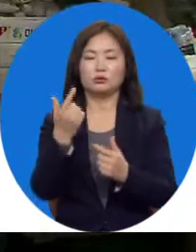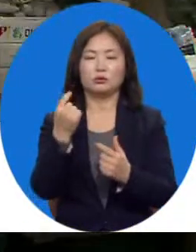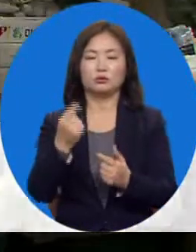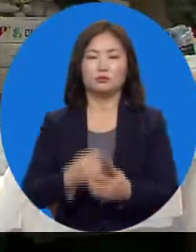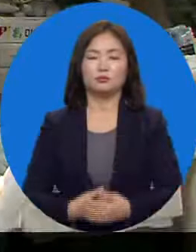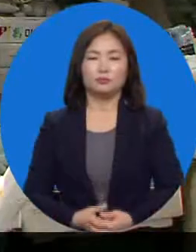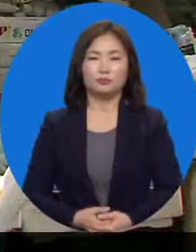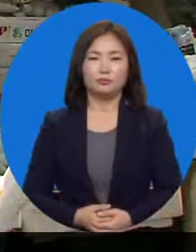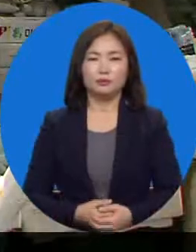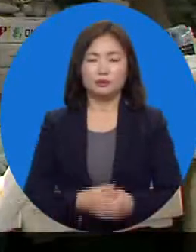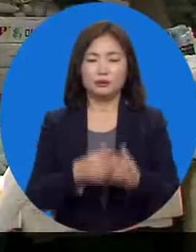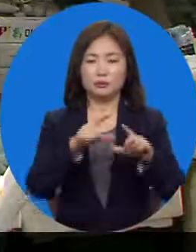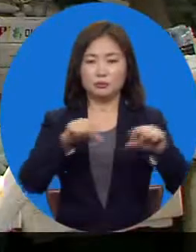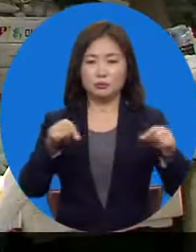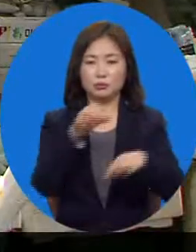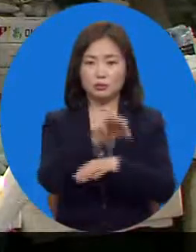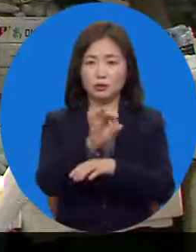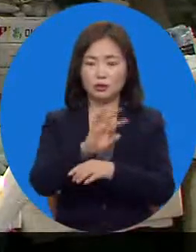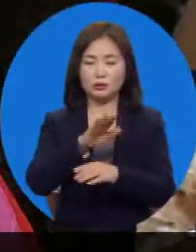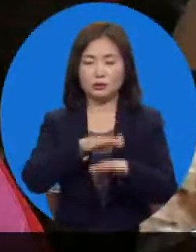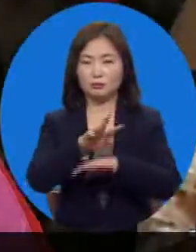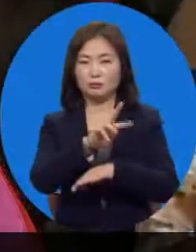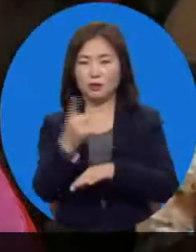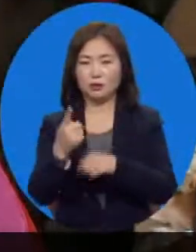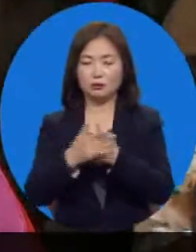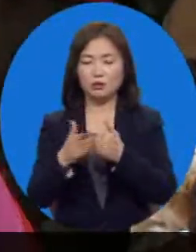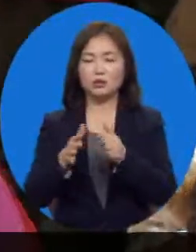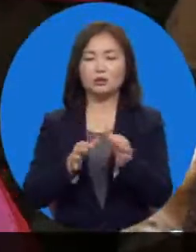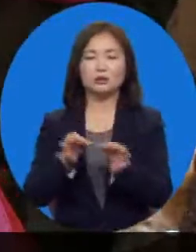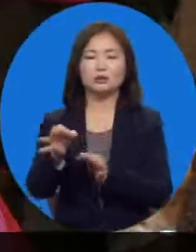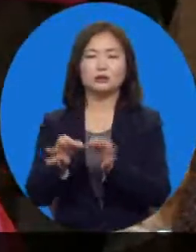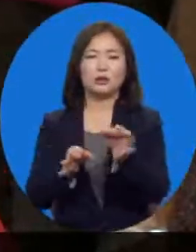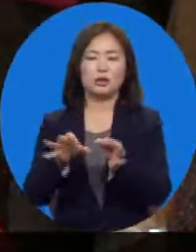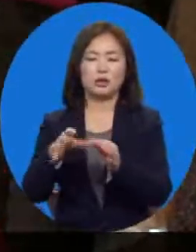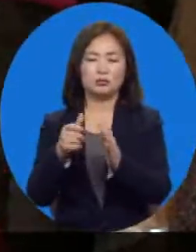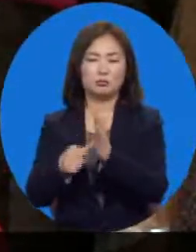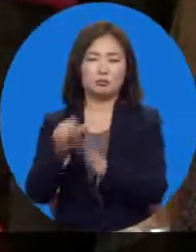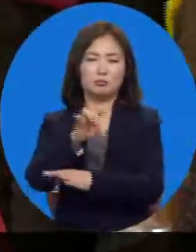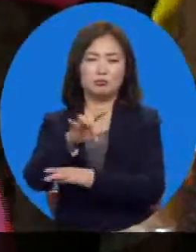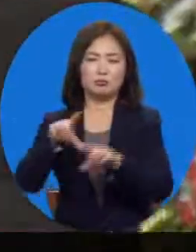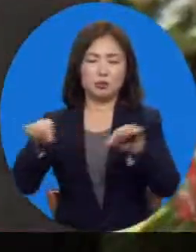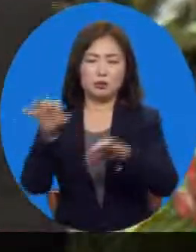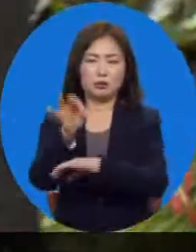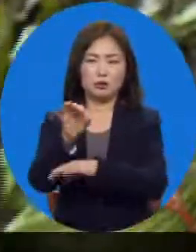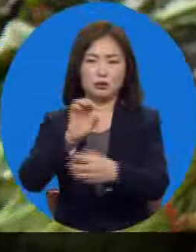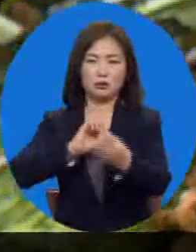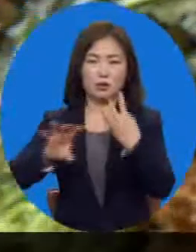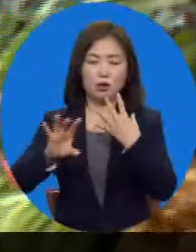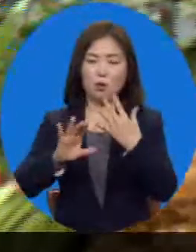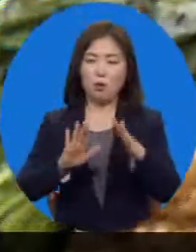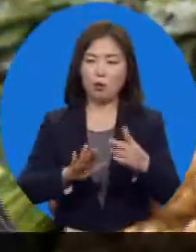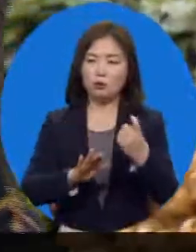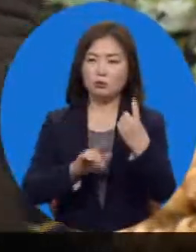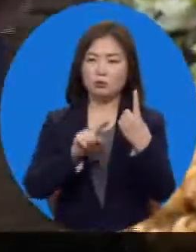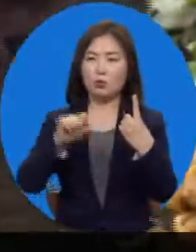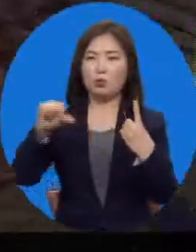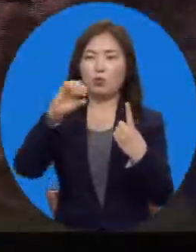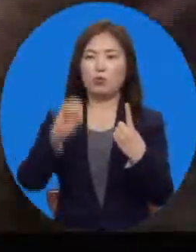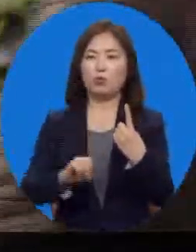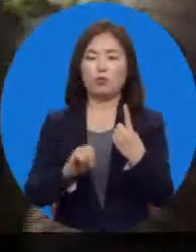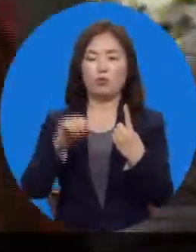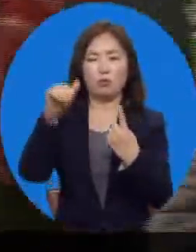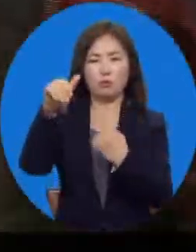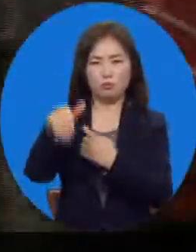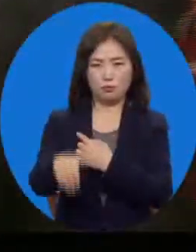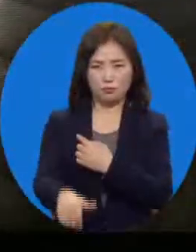것 같아요. 식품 소비 행태가 달라지면서 전통 시장에서 식품을 구입한다는 응답은 올해